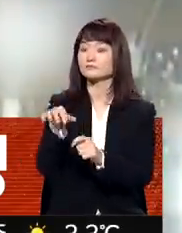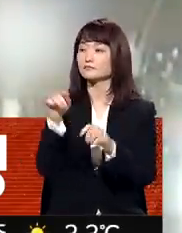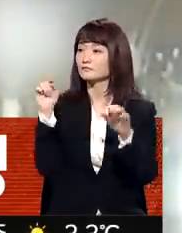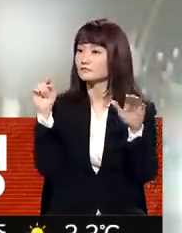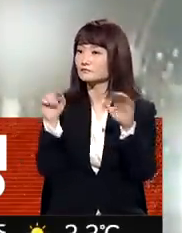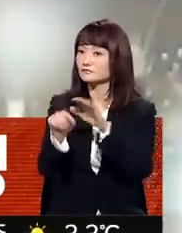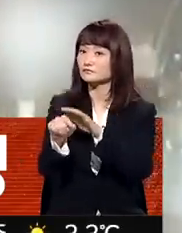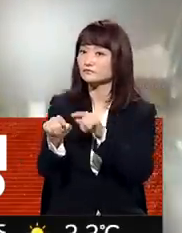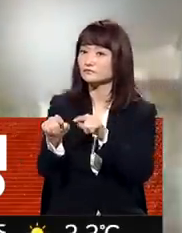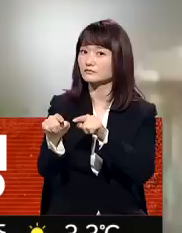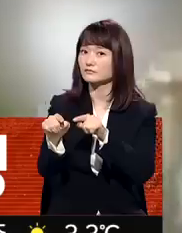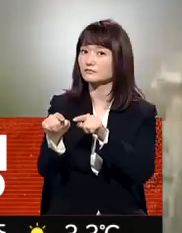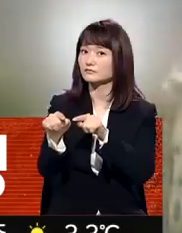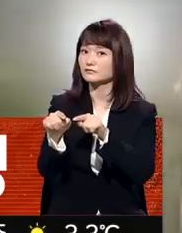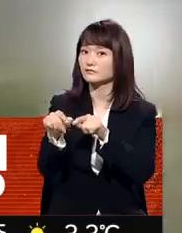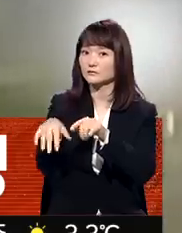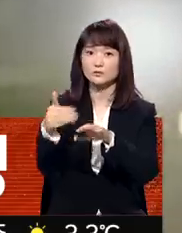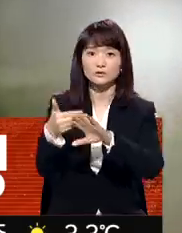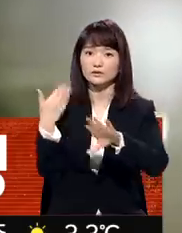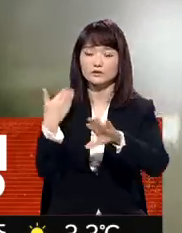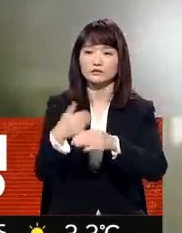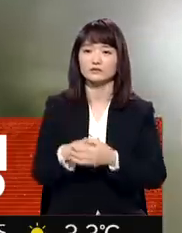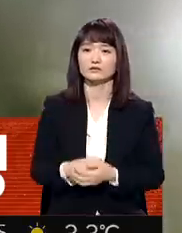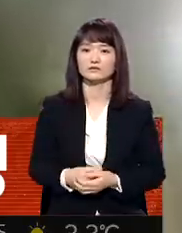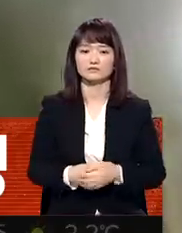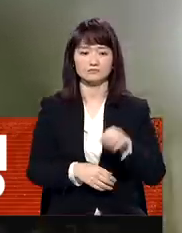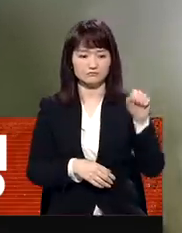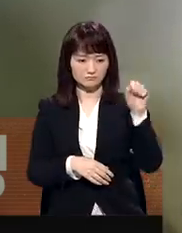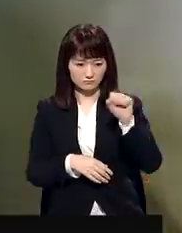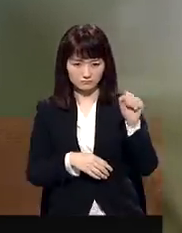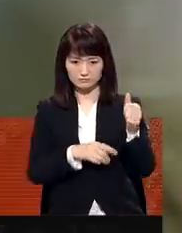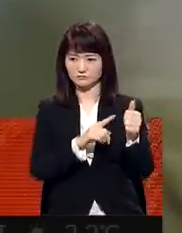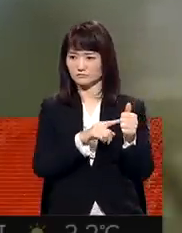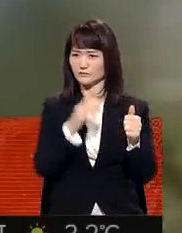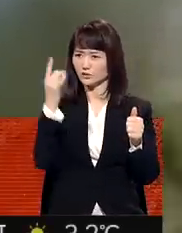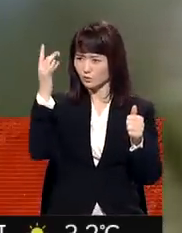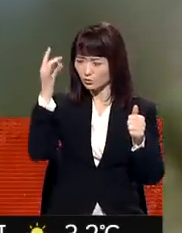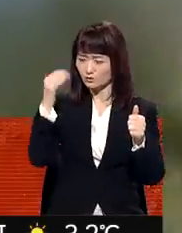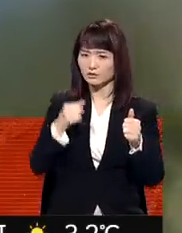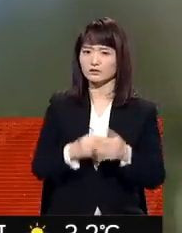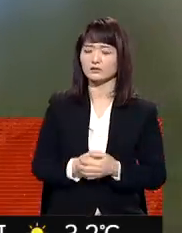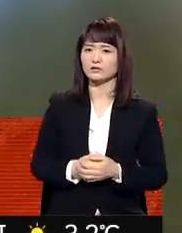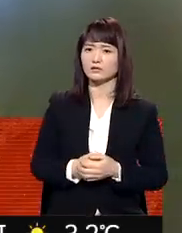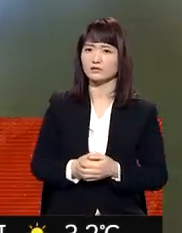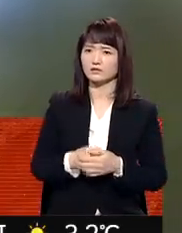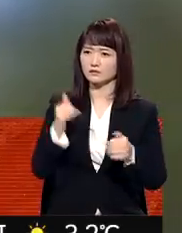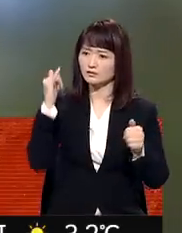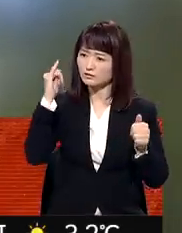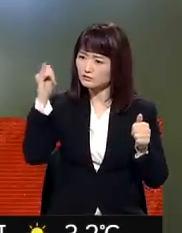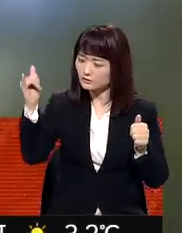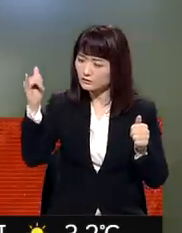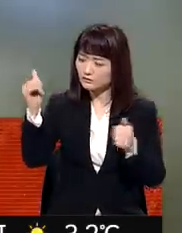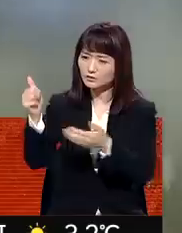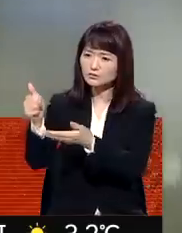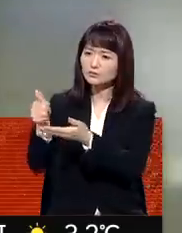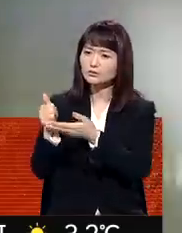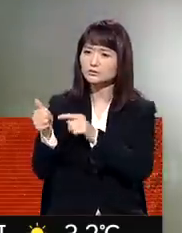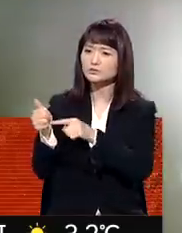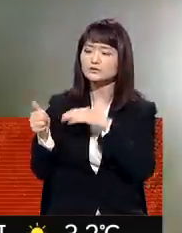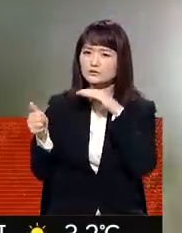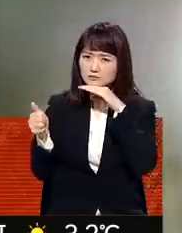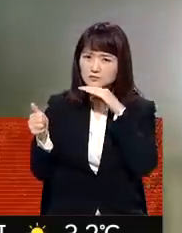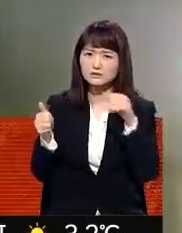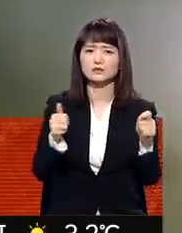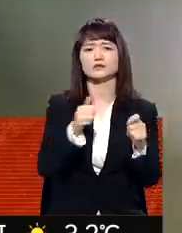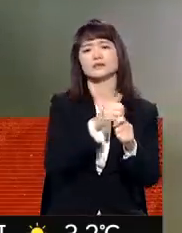하니까 이게 다른 거예요 그러다 보니까 기사 입장에서는 원래 부른 택시 콜 부른 손님이 있기 때문에 기다리고 있을 거예요